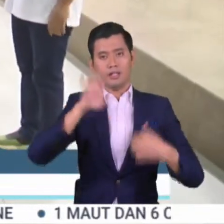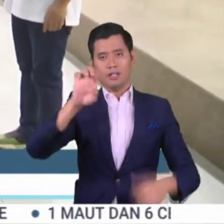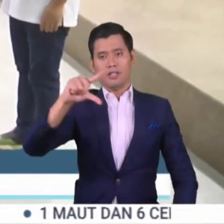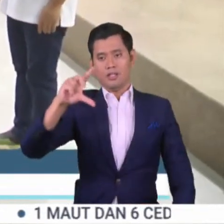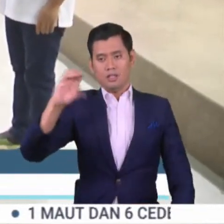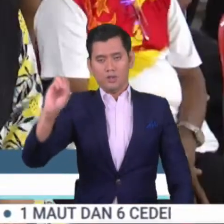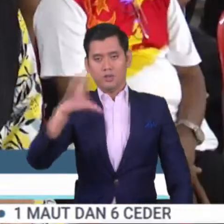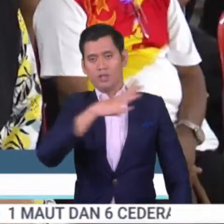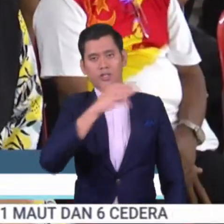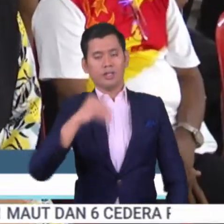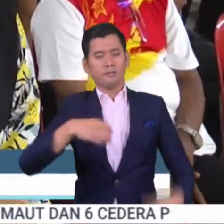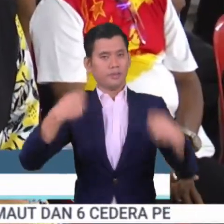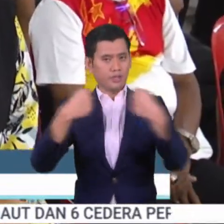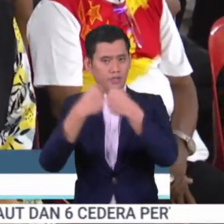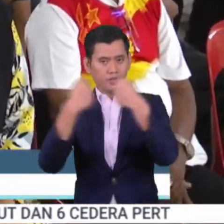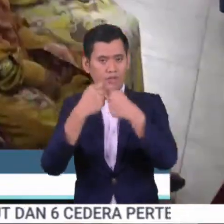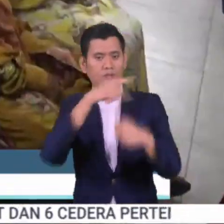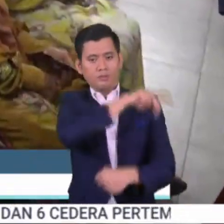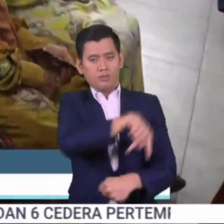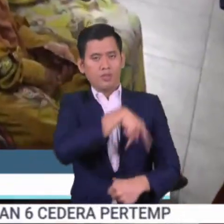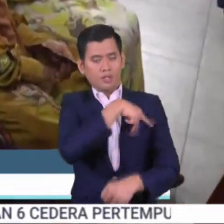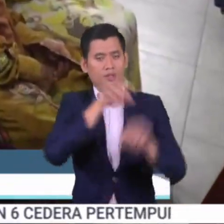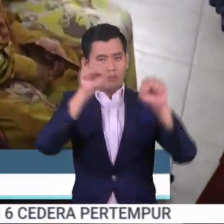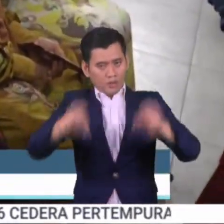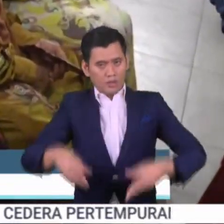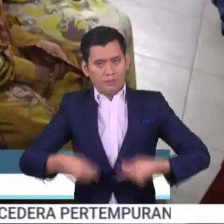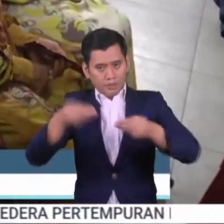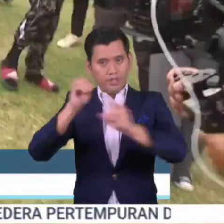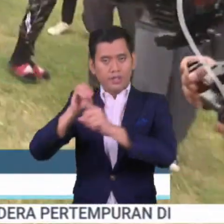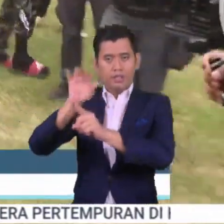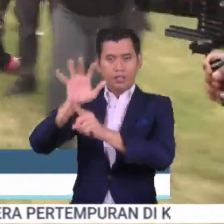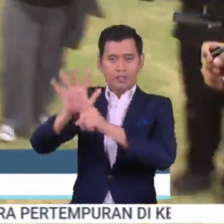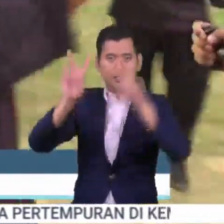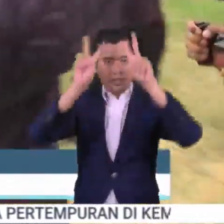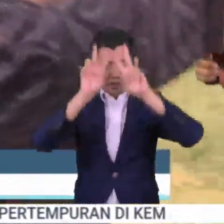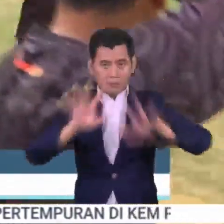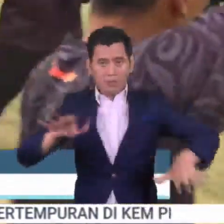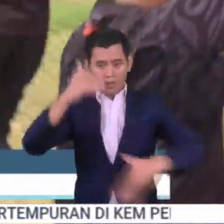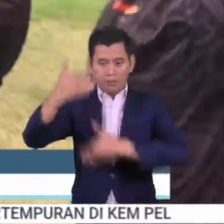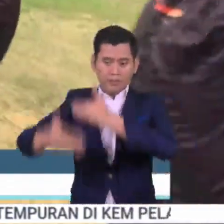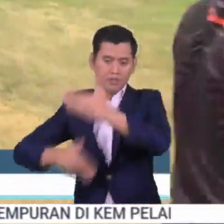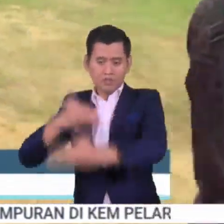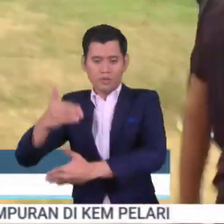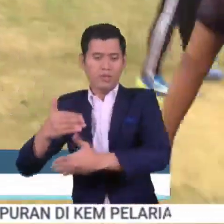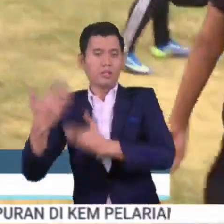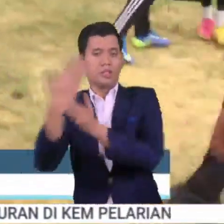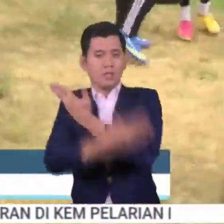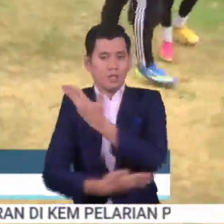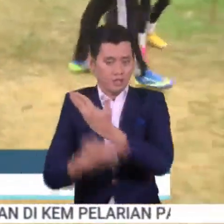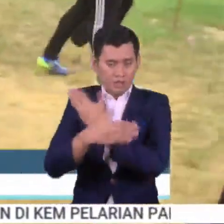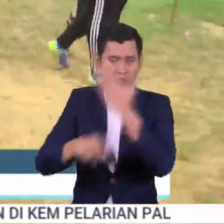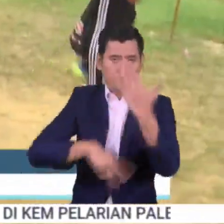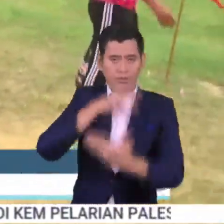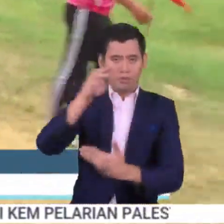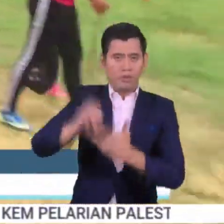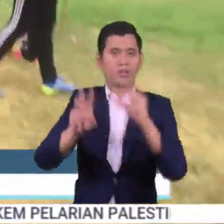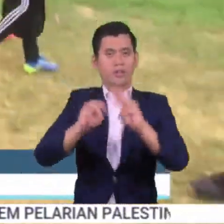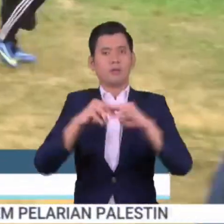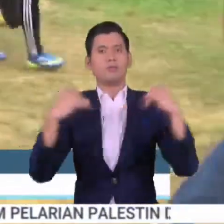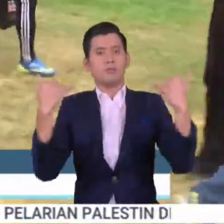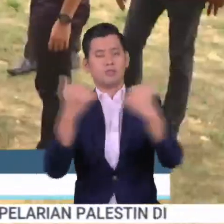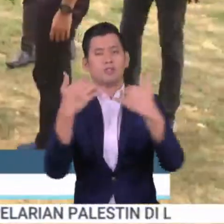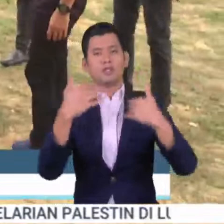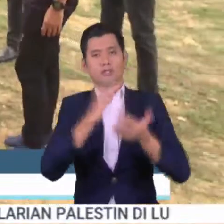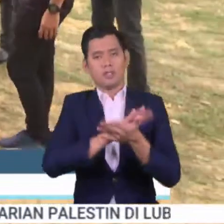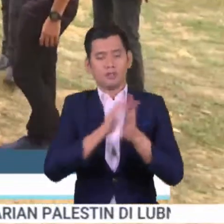peribadi yang merencatkan kestabilan, keamanan dan kemajuan negara. Selain menyatukan rakyat menerusi program kemasyarakatan,